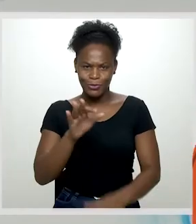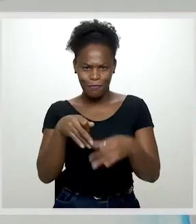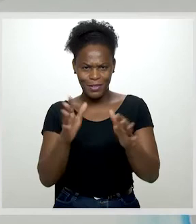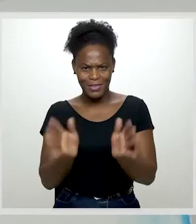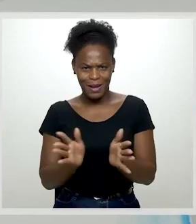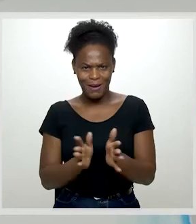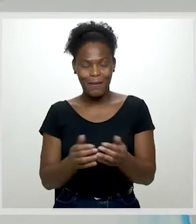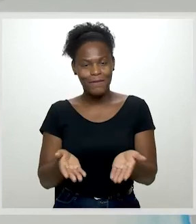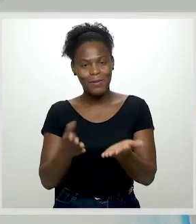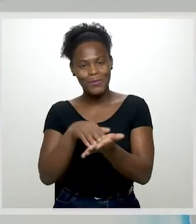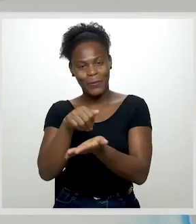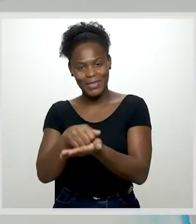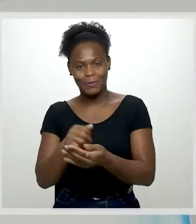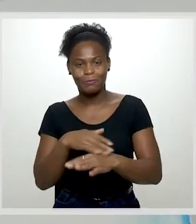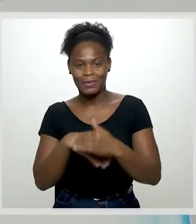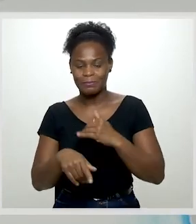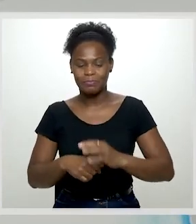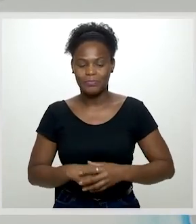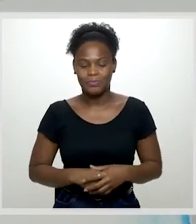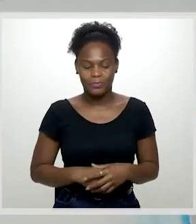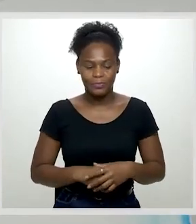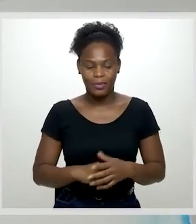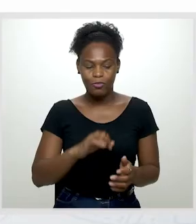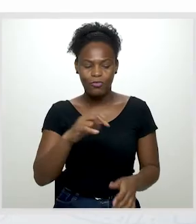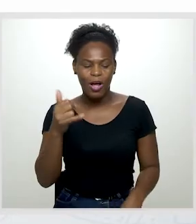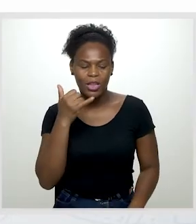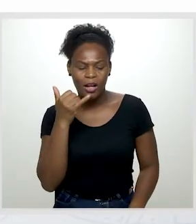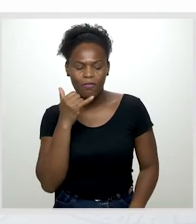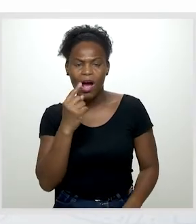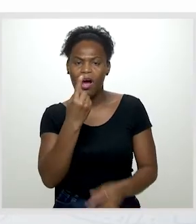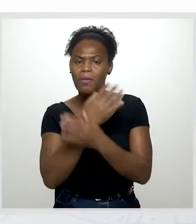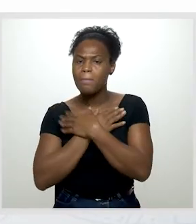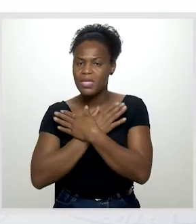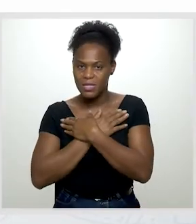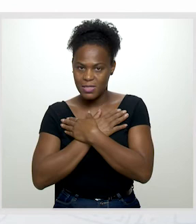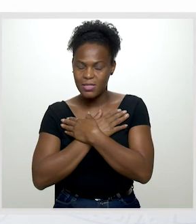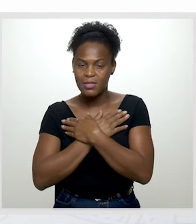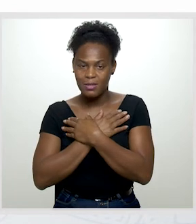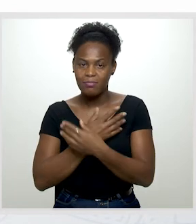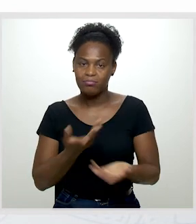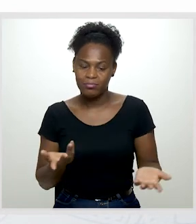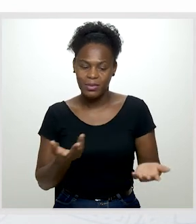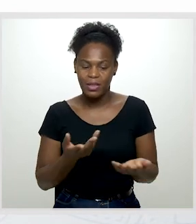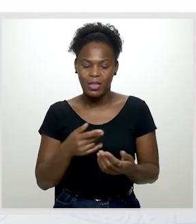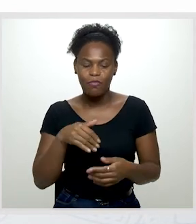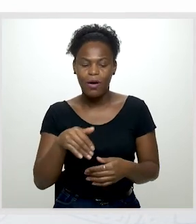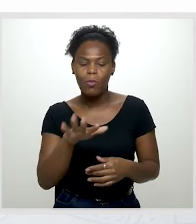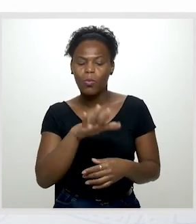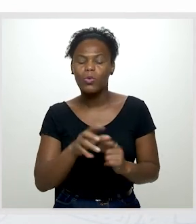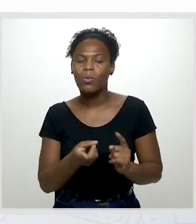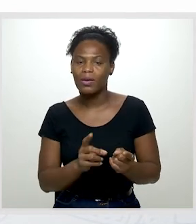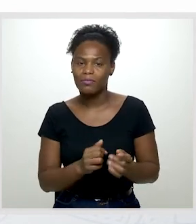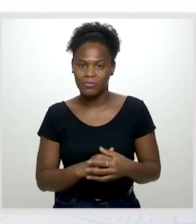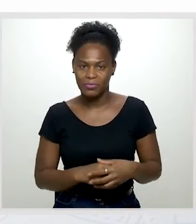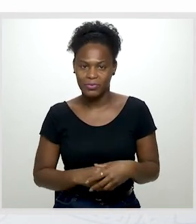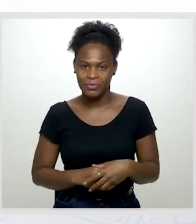Ça y est, tu as terminé? On passe à la correction. Vous téléphonez à un ami. Alors, qu'est-ce qu'on va